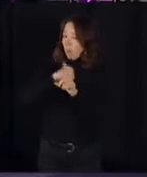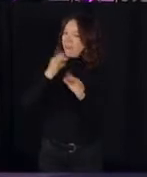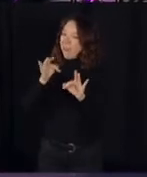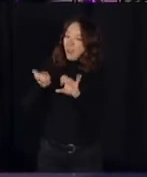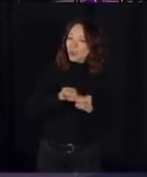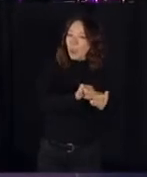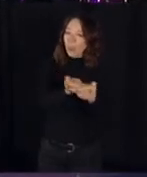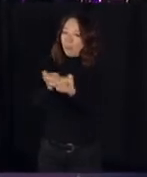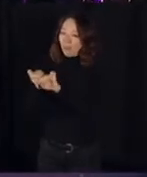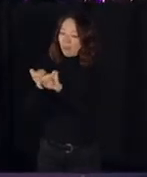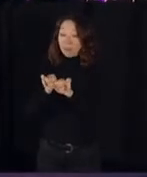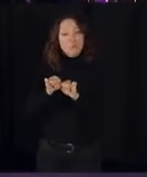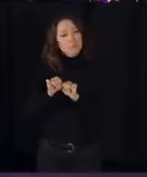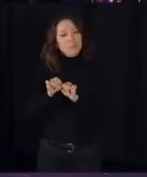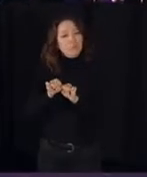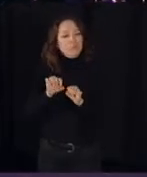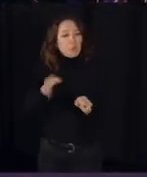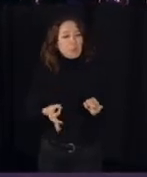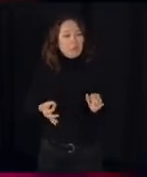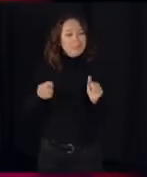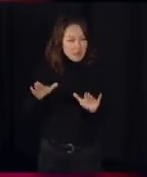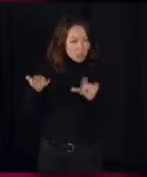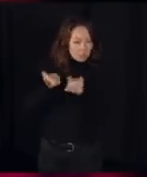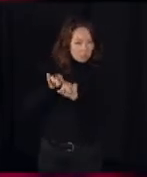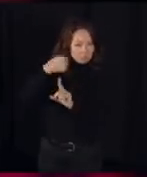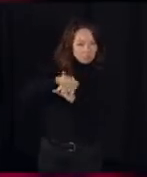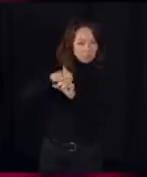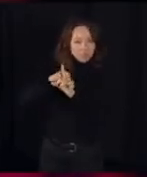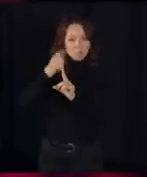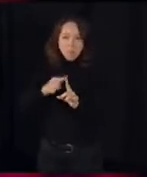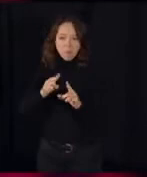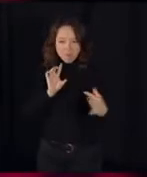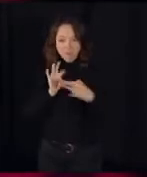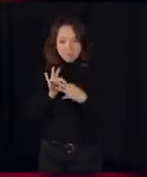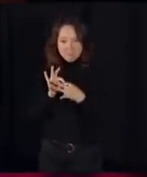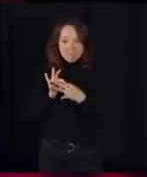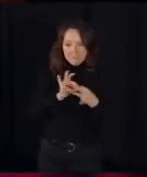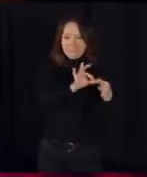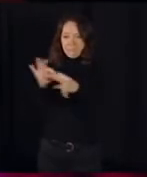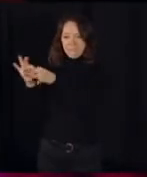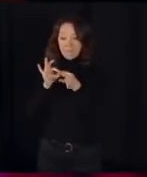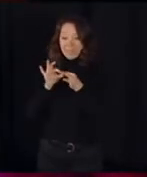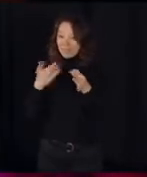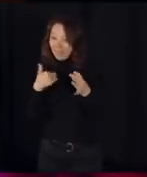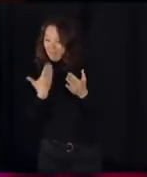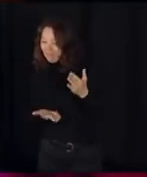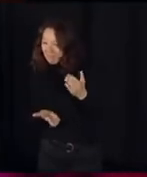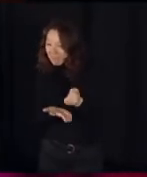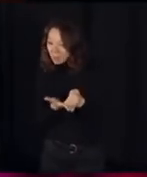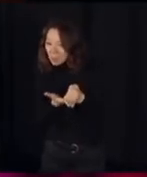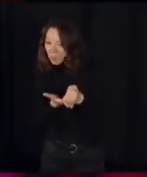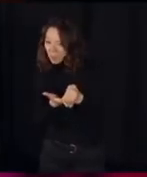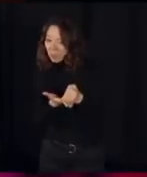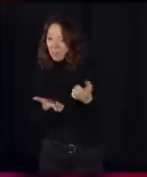ce combat pour faire en sorte de tisser ces liens de solidarité, ces liens de support, ces liens qui font